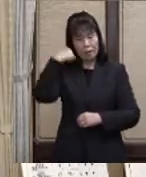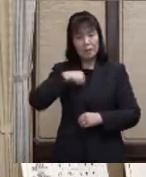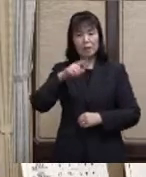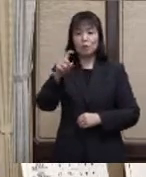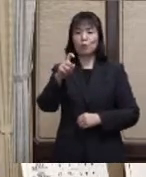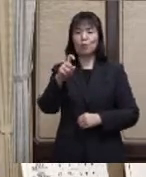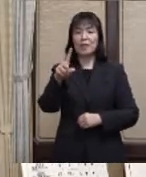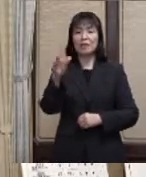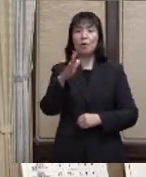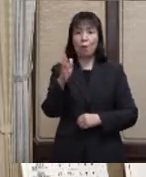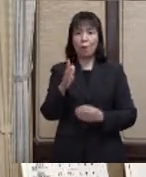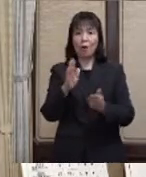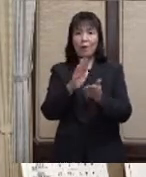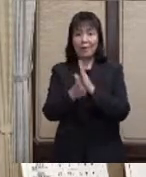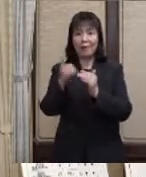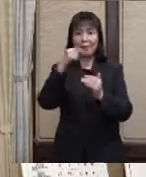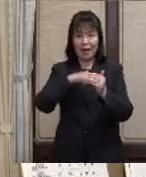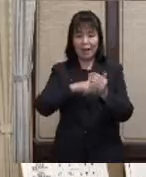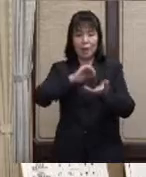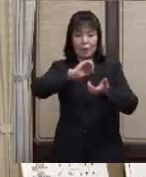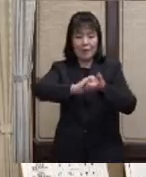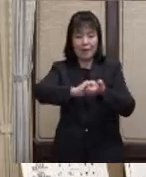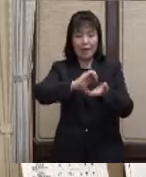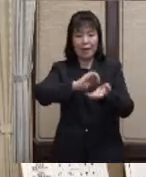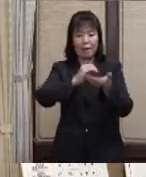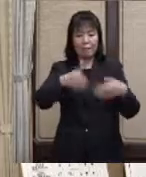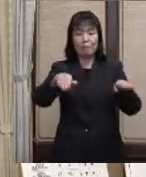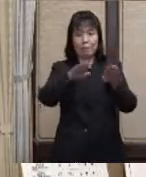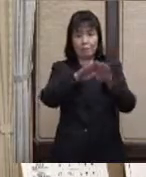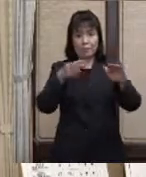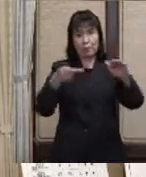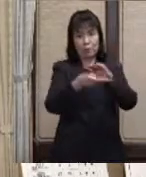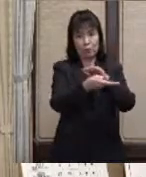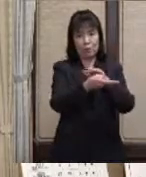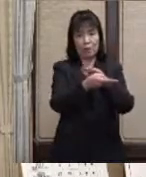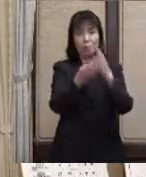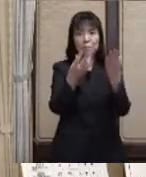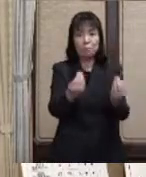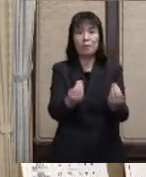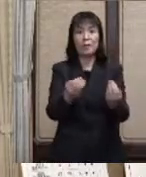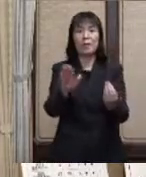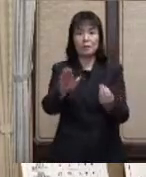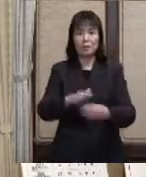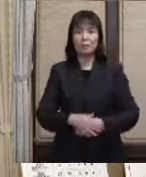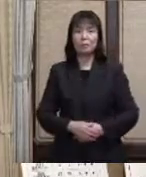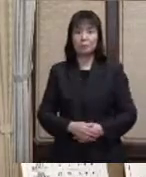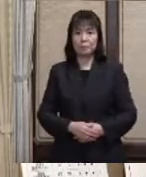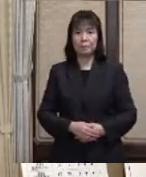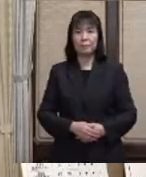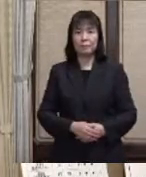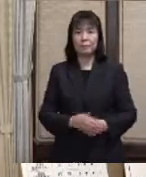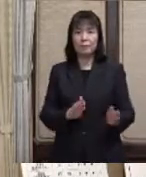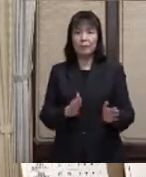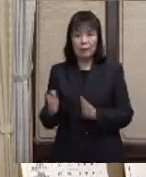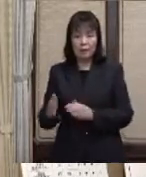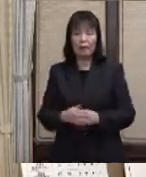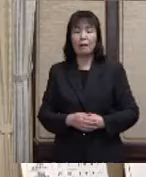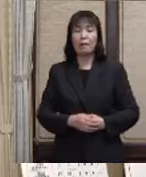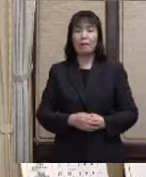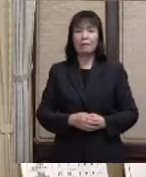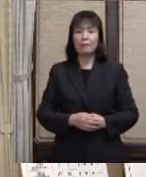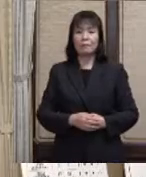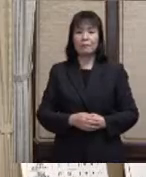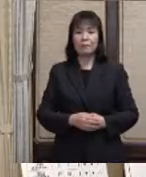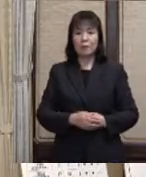ごろに、県内の感染症指定、医療機関に入院済みでございます。で、この